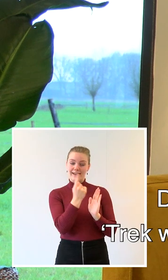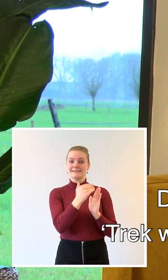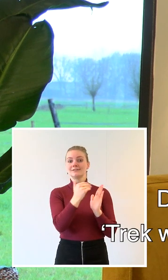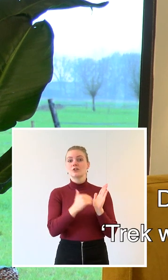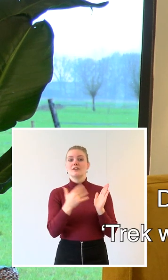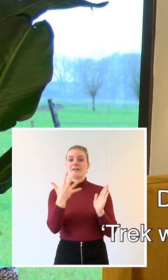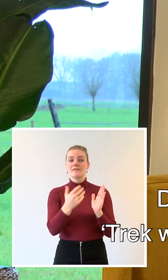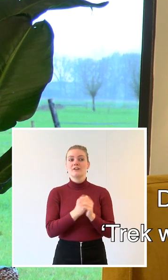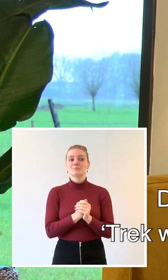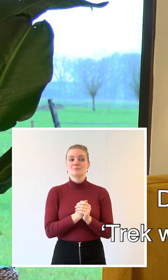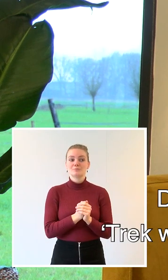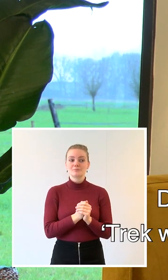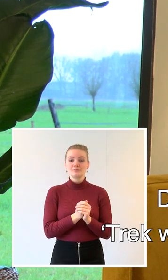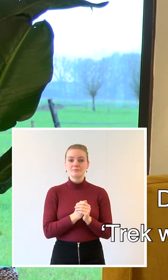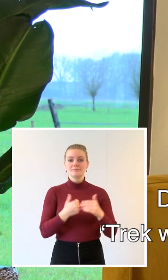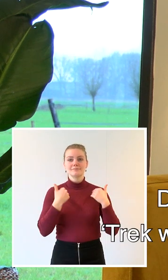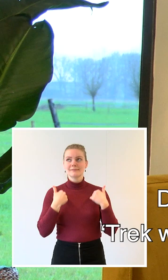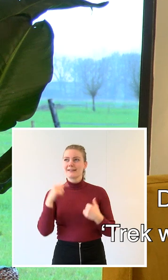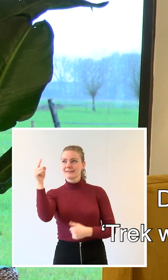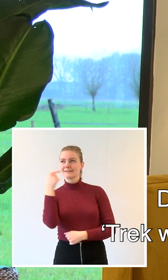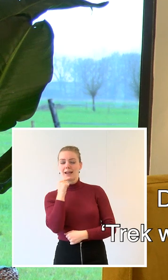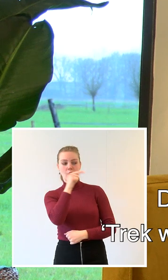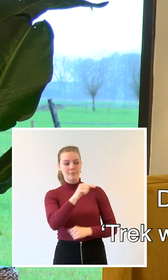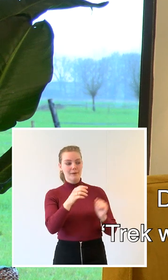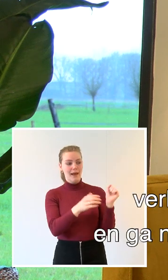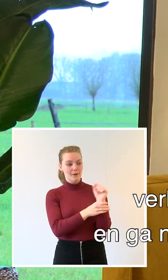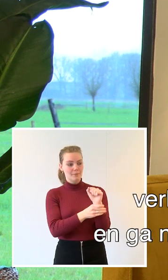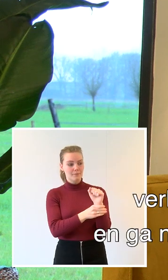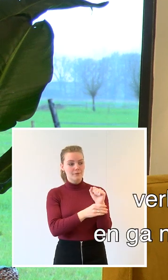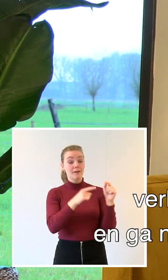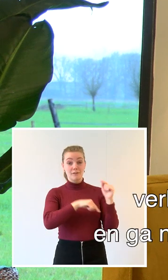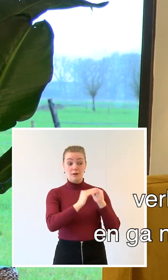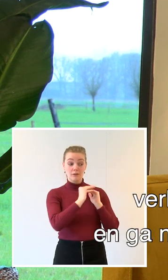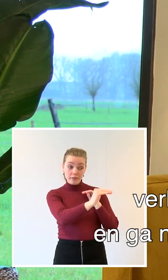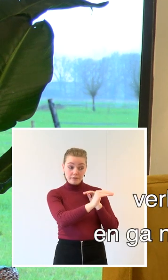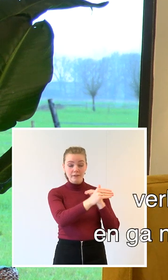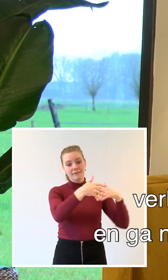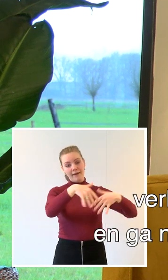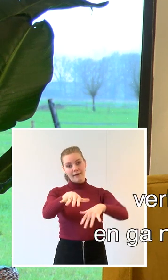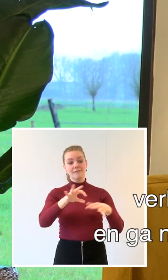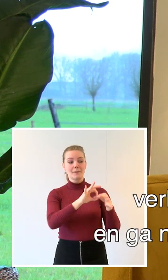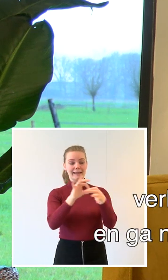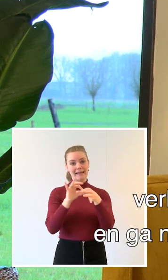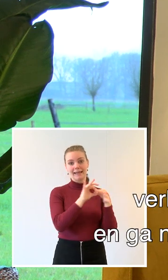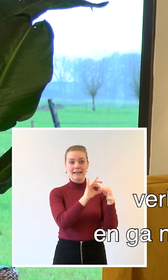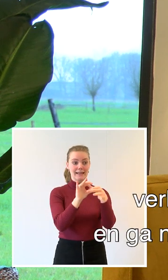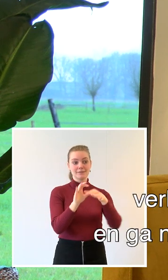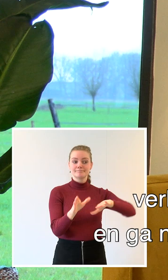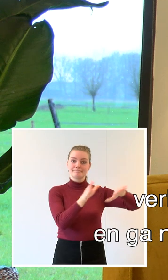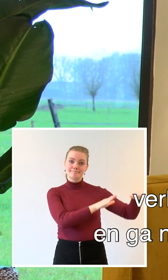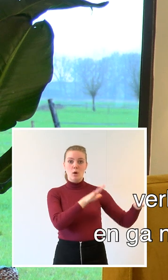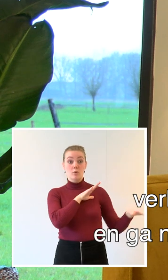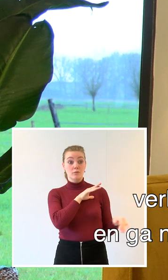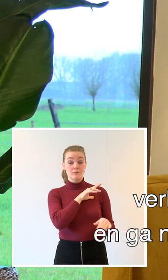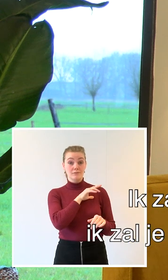De Heer zei tegen Abraham, trek weg uit je land, verlaat je familie. Verlaat ook je naaste verwanten en ga naar het land dat ik